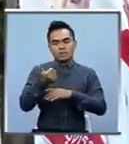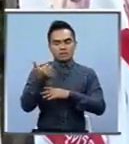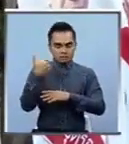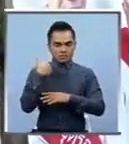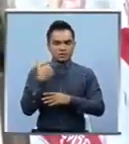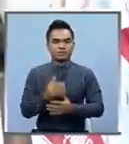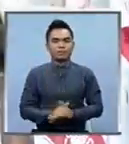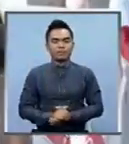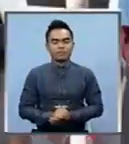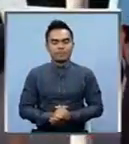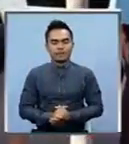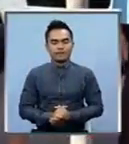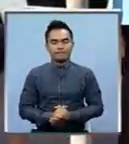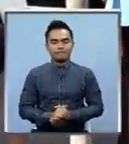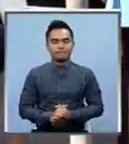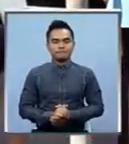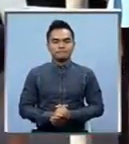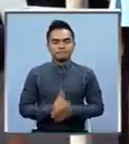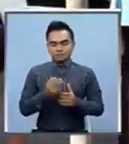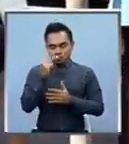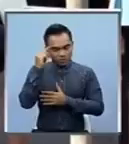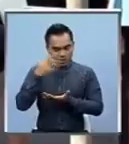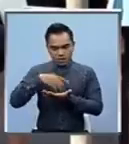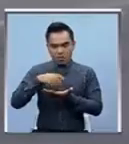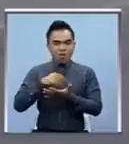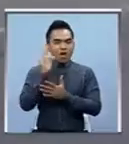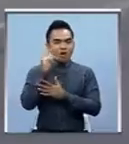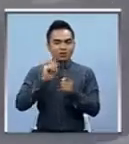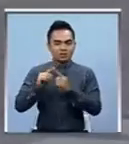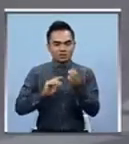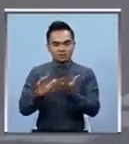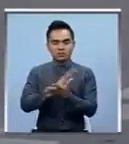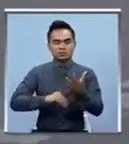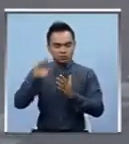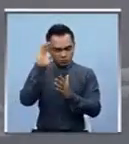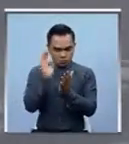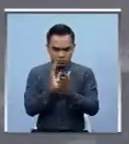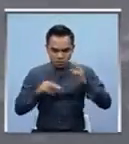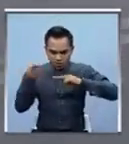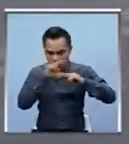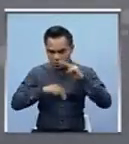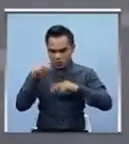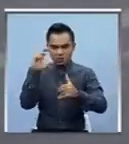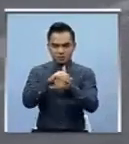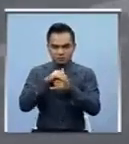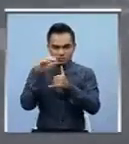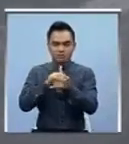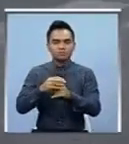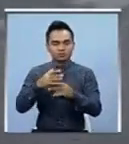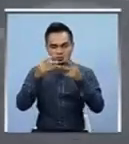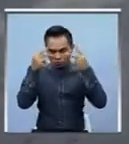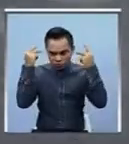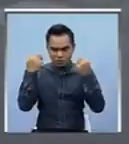ดียวกันครับทั้งหมดนี้คือความเป็นไปได้ที่ตำรวจรวบรวมนำไปวิเคราะห์ในการเร่งติดตามจับกลุ่มคนร้ายซึ่งก็สอด